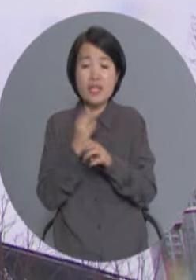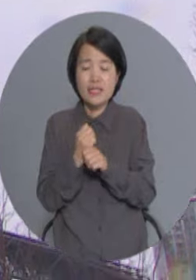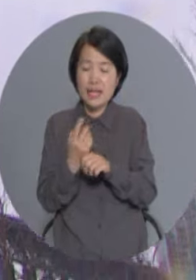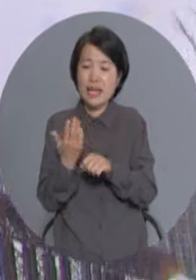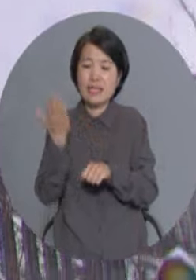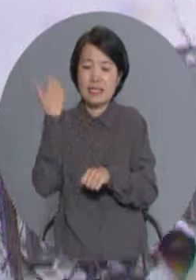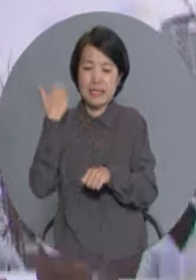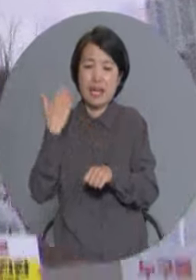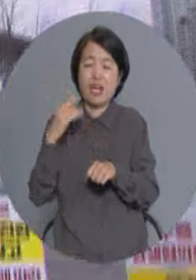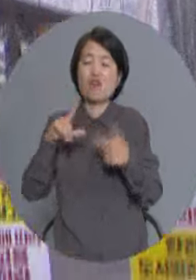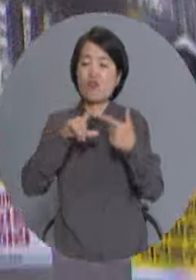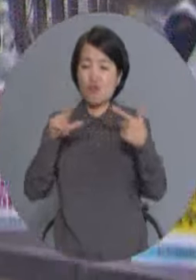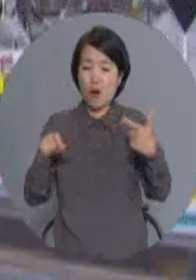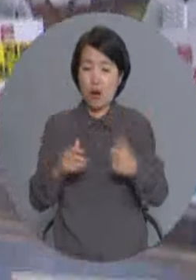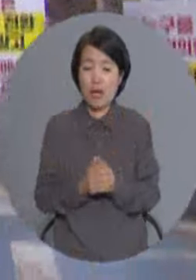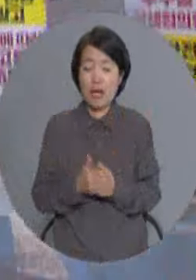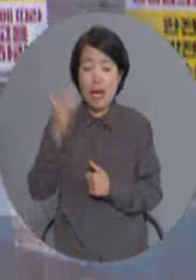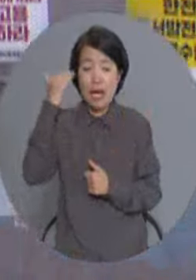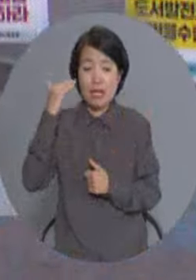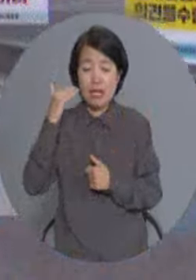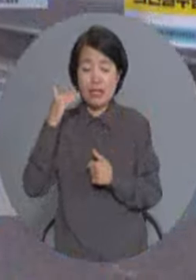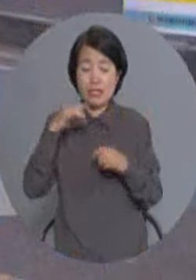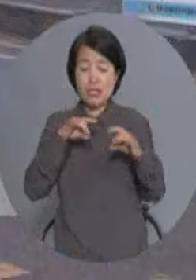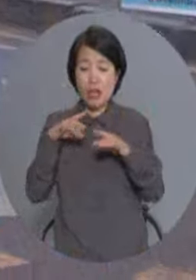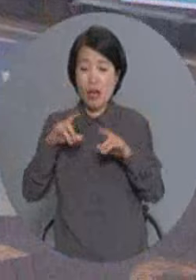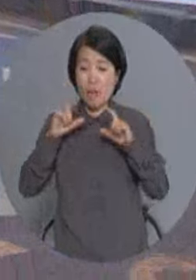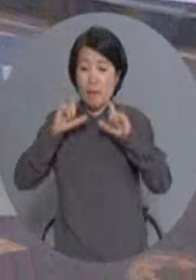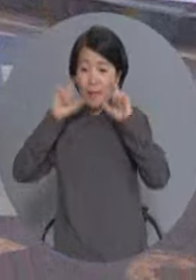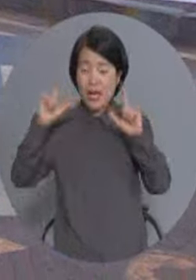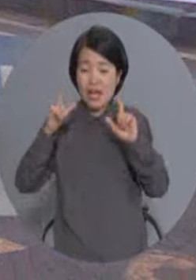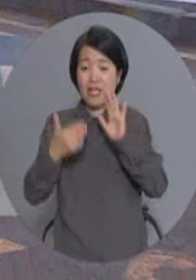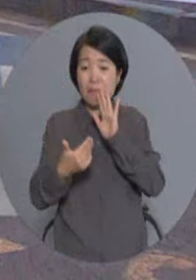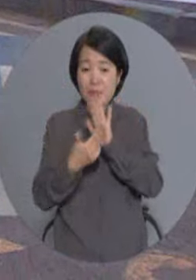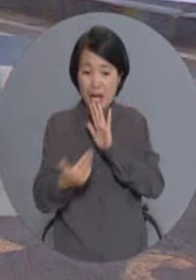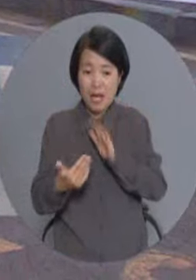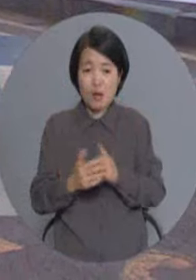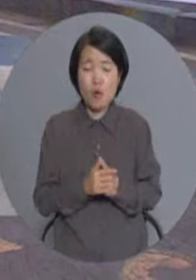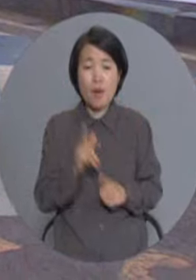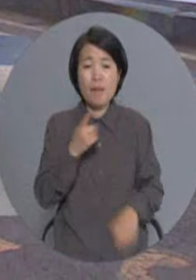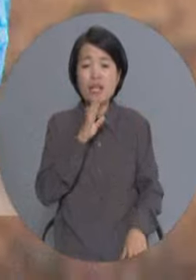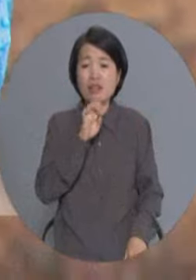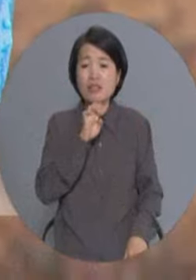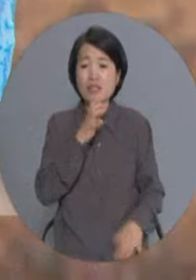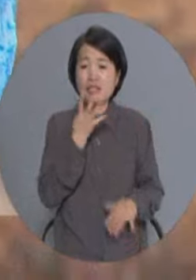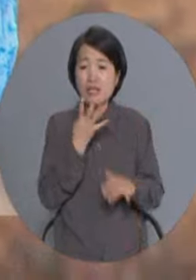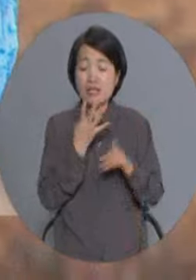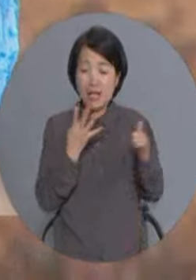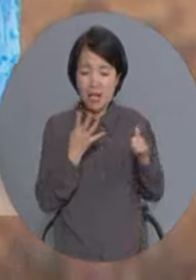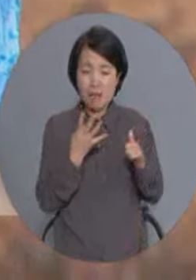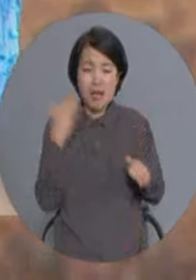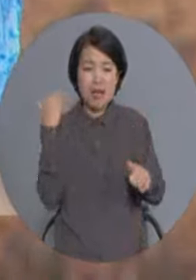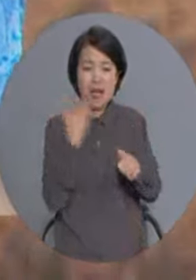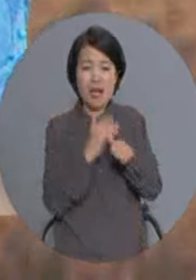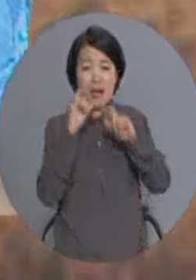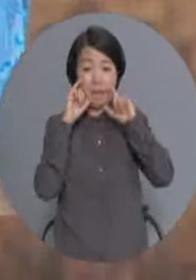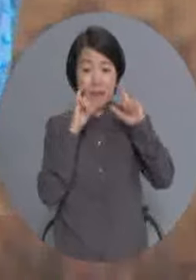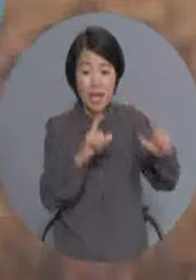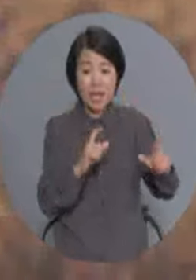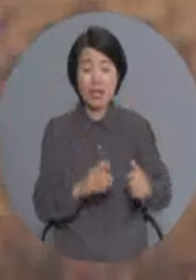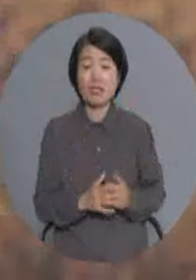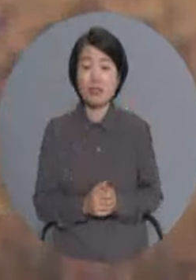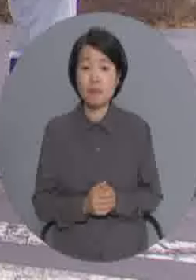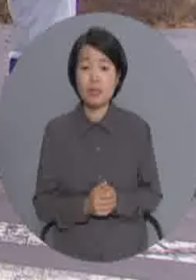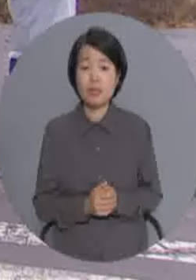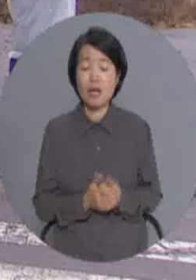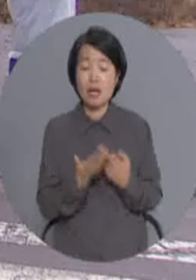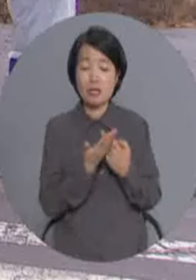6월 하지만 한전은이를 받아들이지 않고 하청노동자 네명에게 지난 8월 해고를 통보했습니다